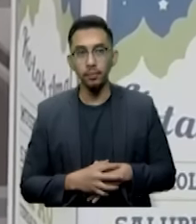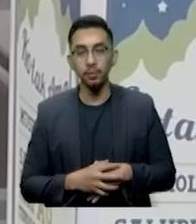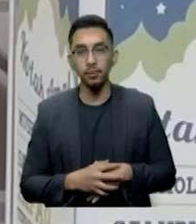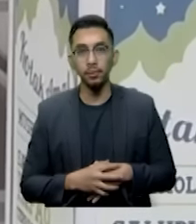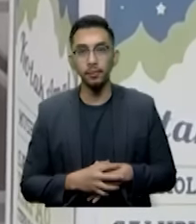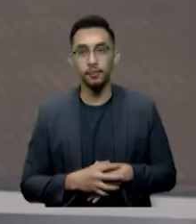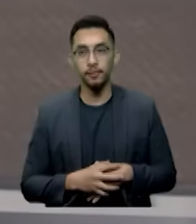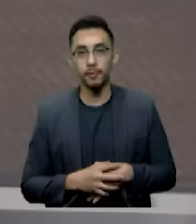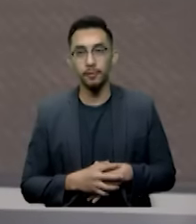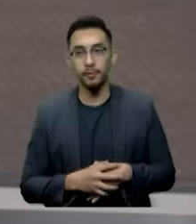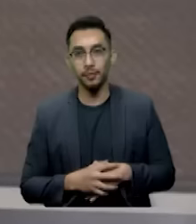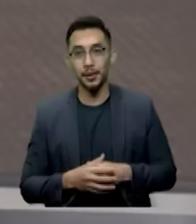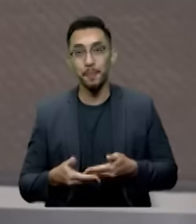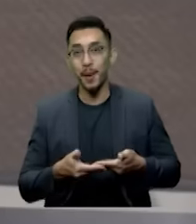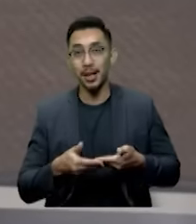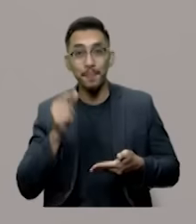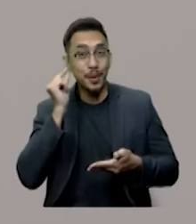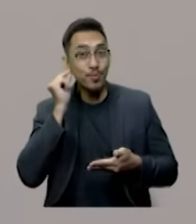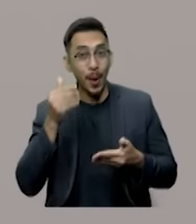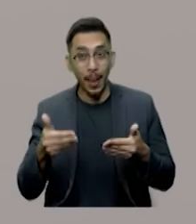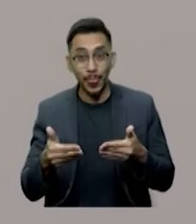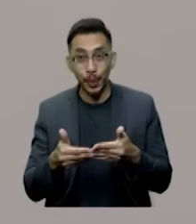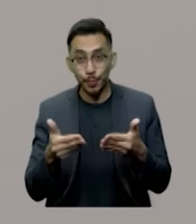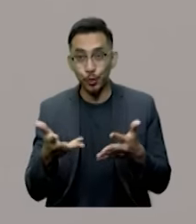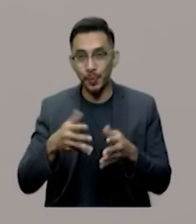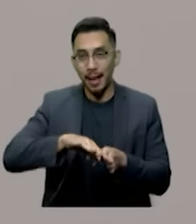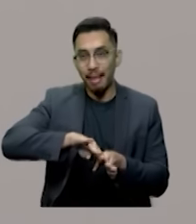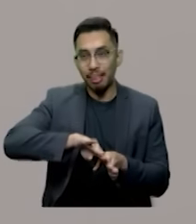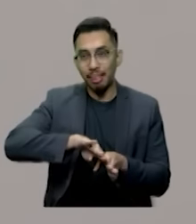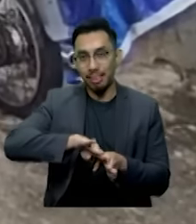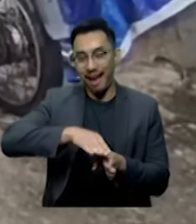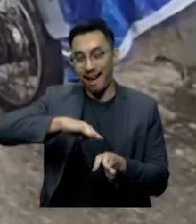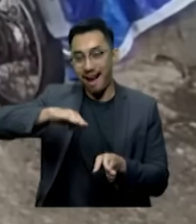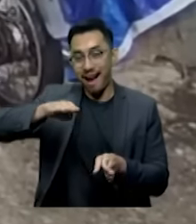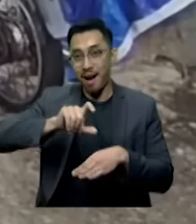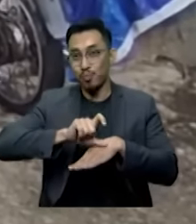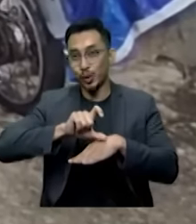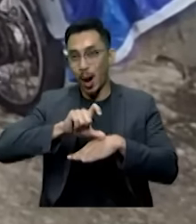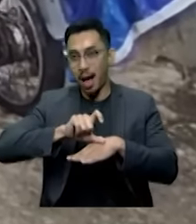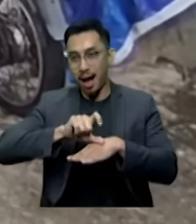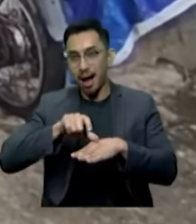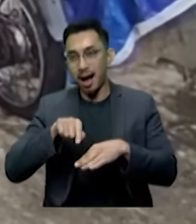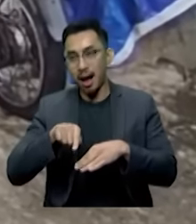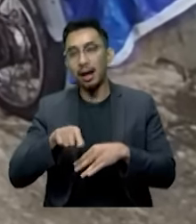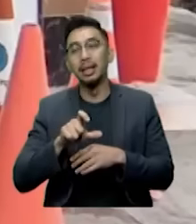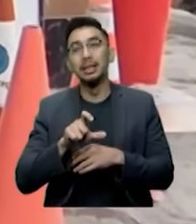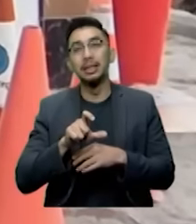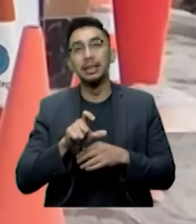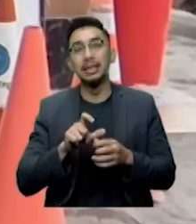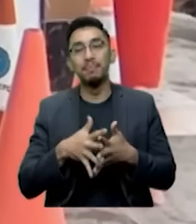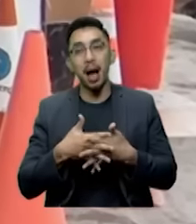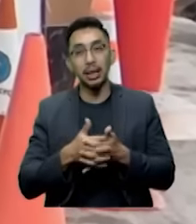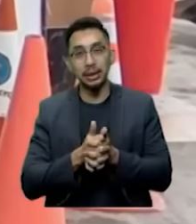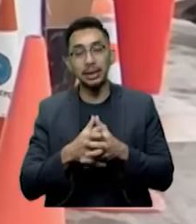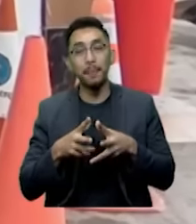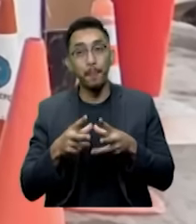Temuan bayi perempuan yang dilahirkan seorang wanita di sebuah musala di Jalan Haji Ramli, kawasan Cimanggis, Kota Depok, masih jadi